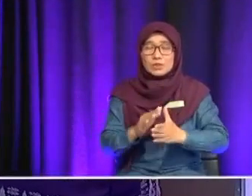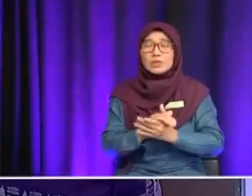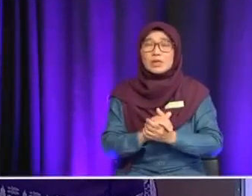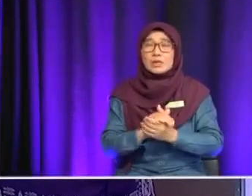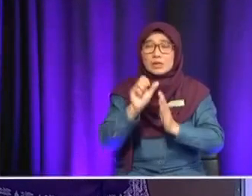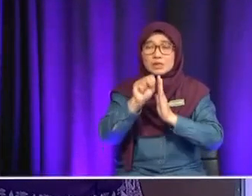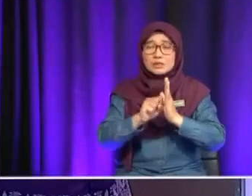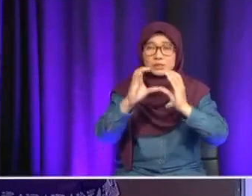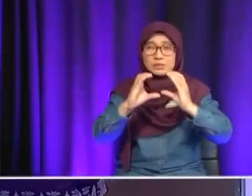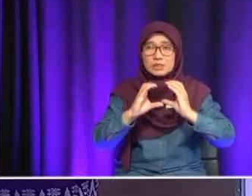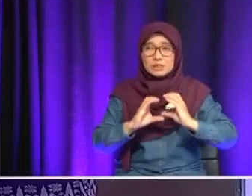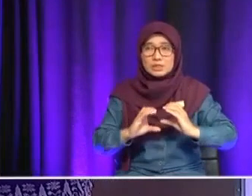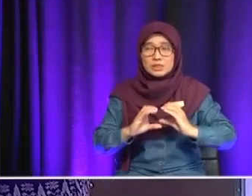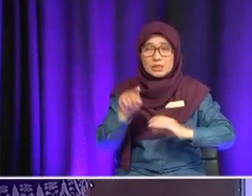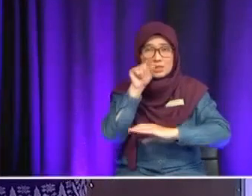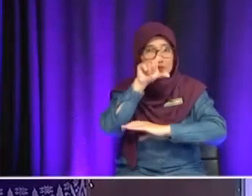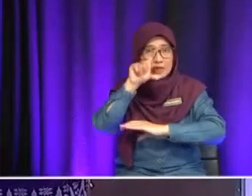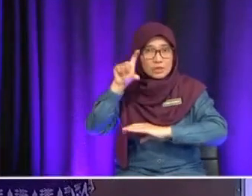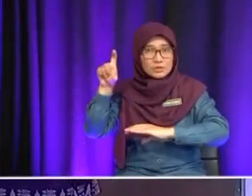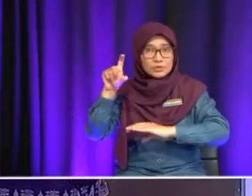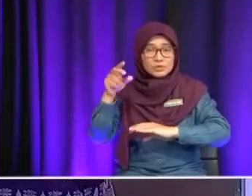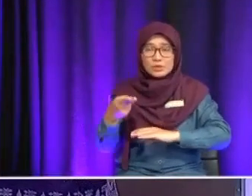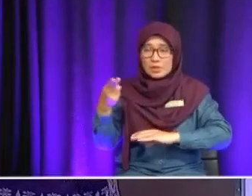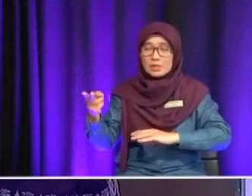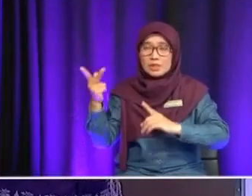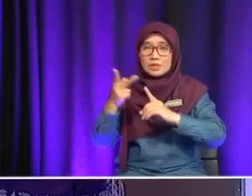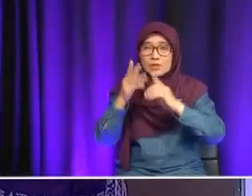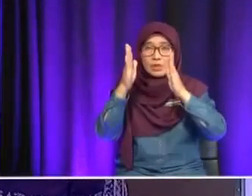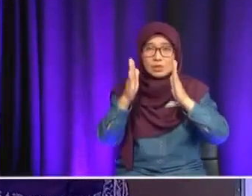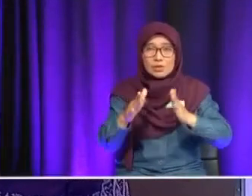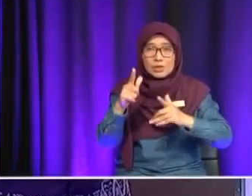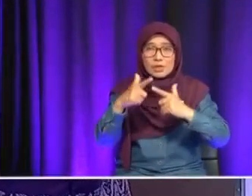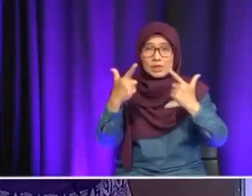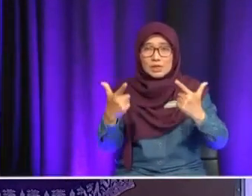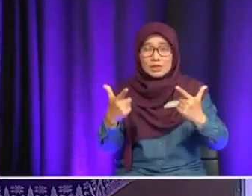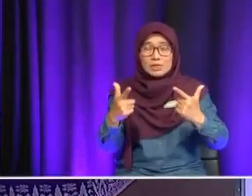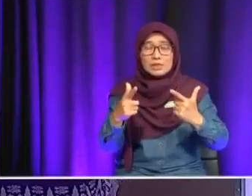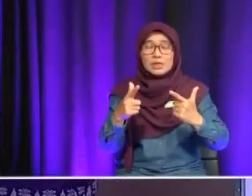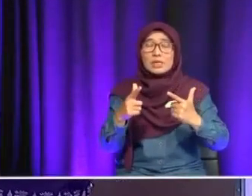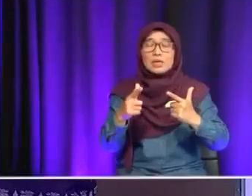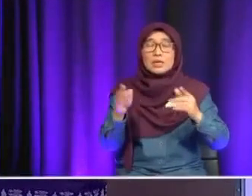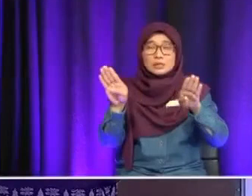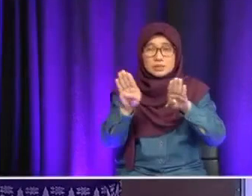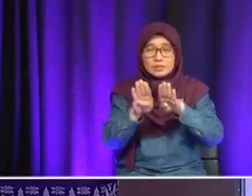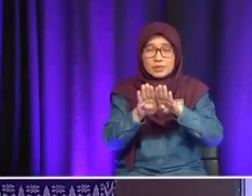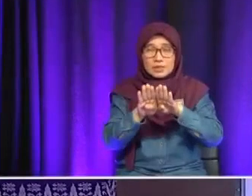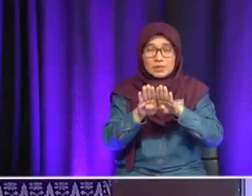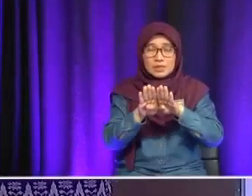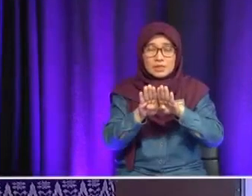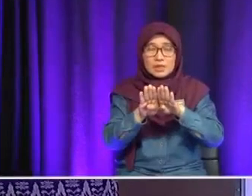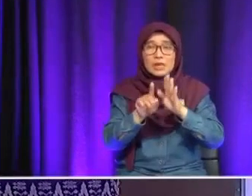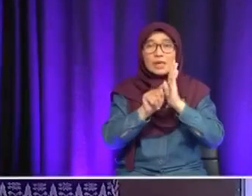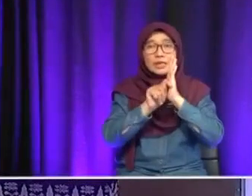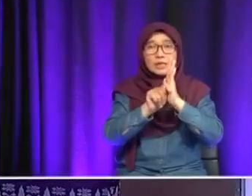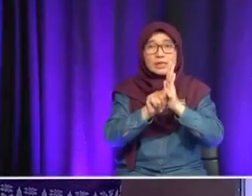kosong terhadap hartanya kepada orang lain pada masa hidup sebagai tanda kasih dan sayang kepada orang itu. Apa